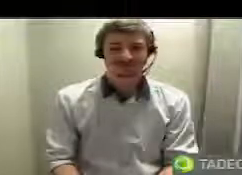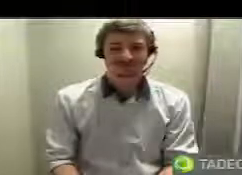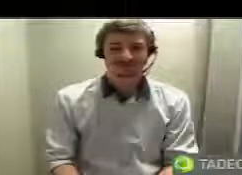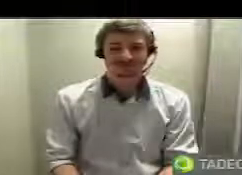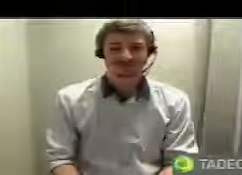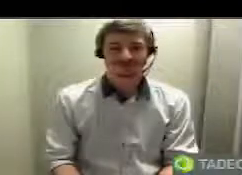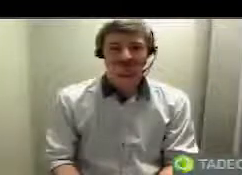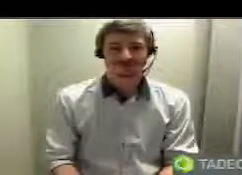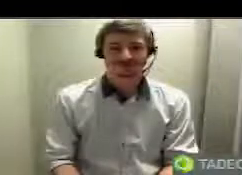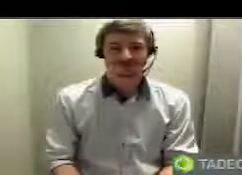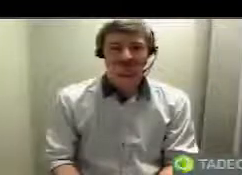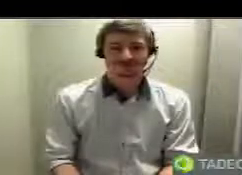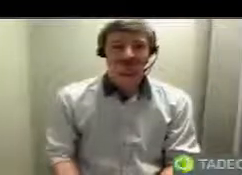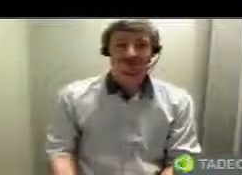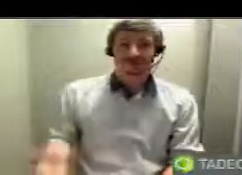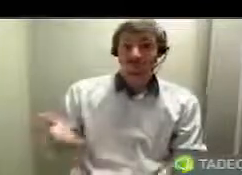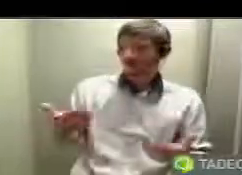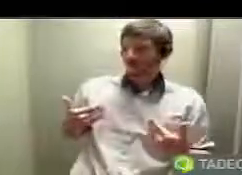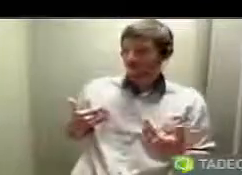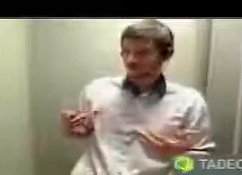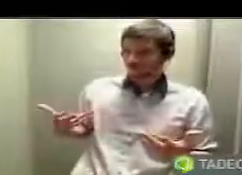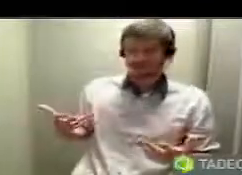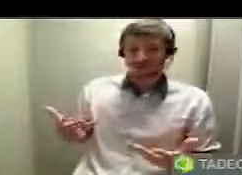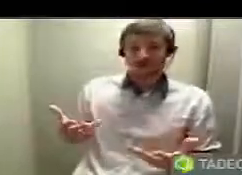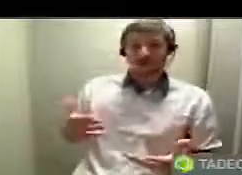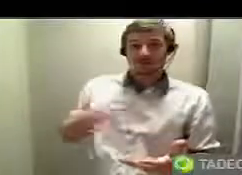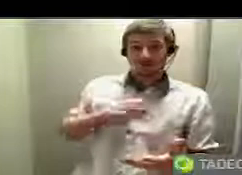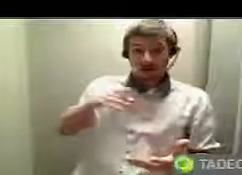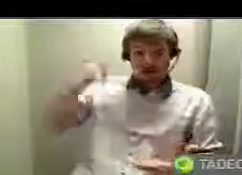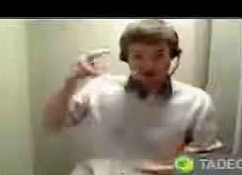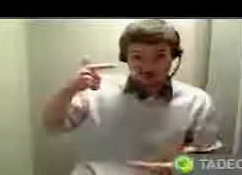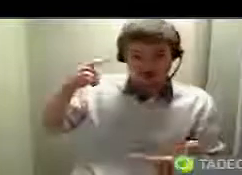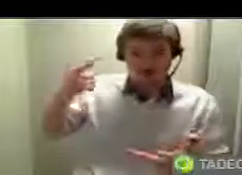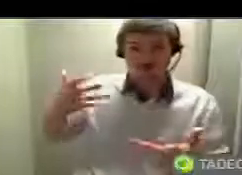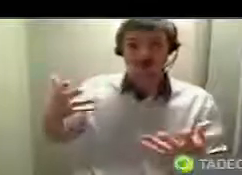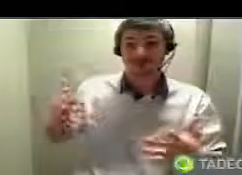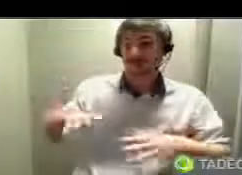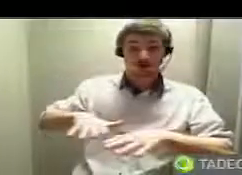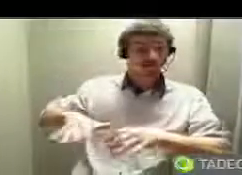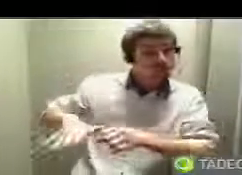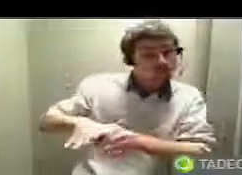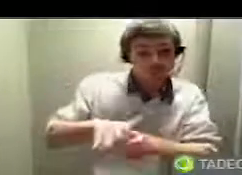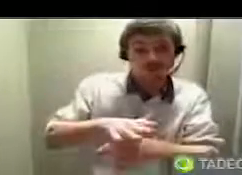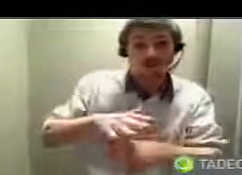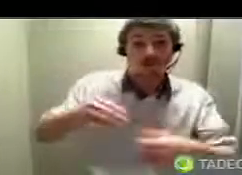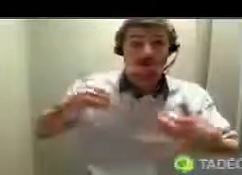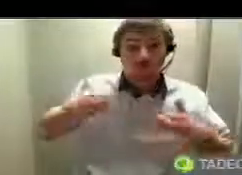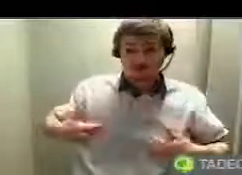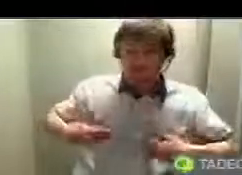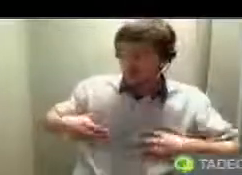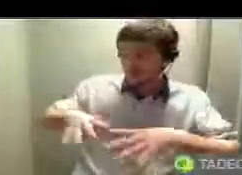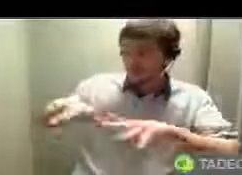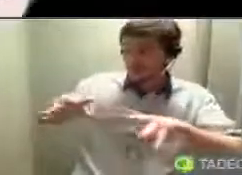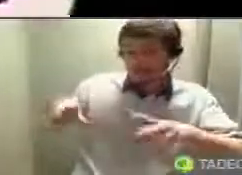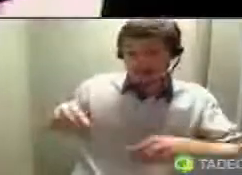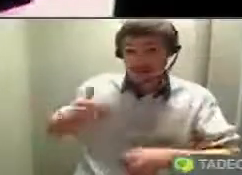Donc, de la part de Londres, de la part de tous les membres de l'énorme équipe responsable des Jeux paralympiques de